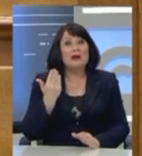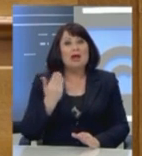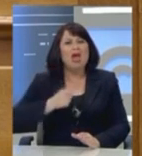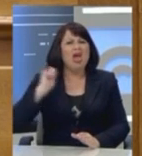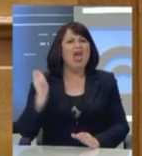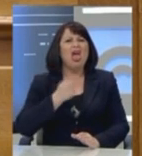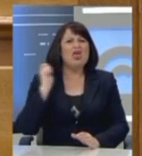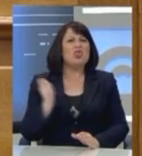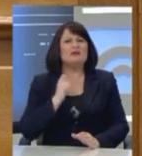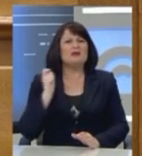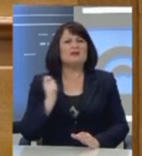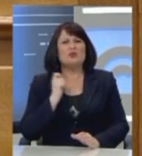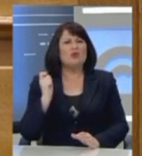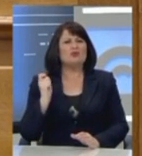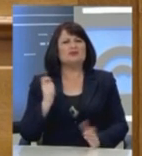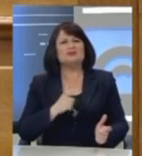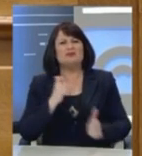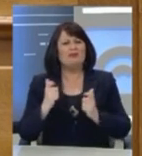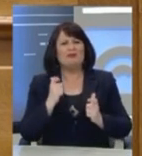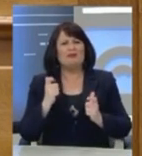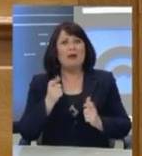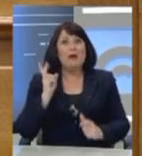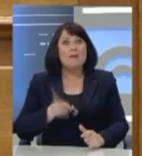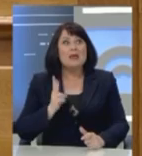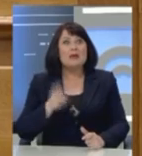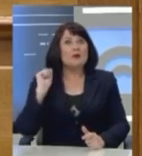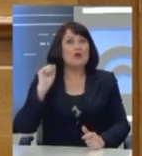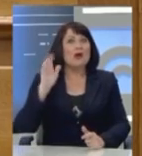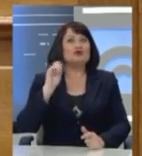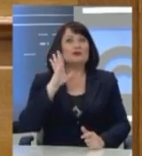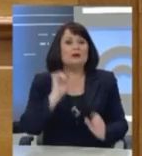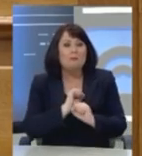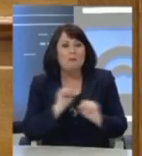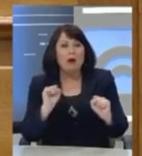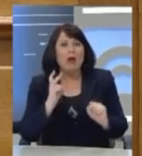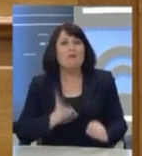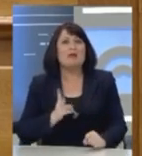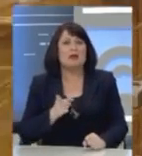εθνικιστικής ρητορικής απειλούσε με αποσταθεροποίηση τη γειτονιά μας.